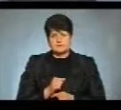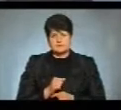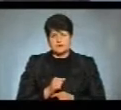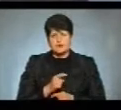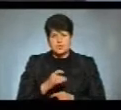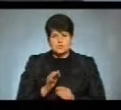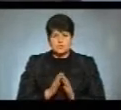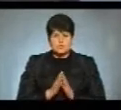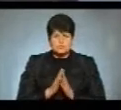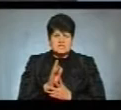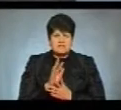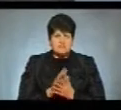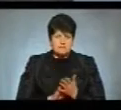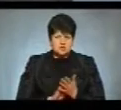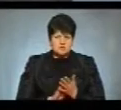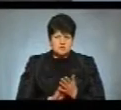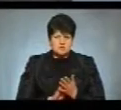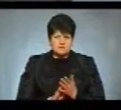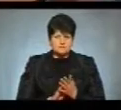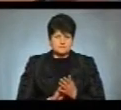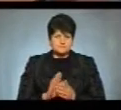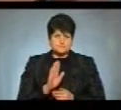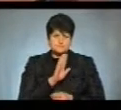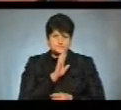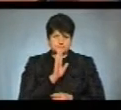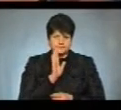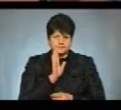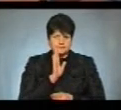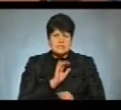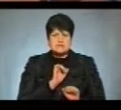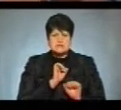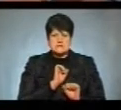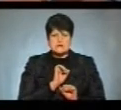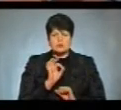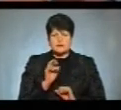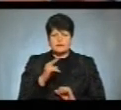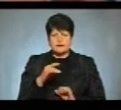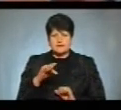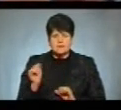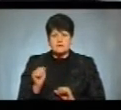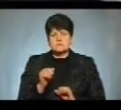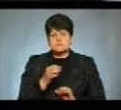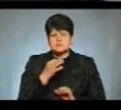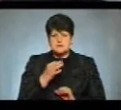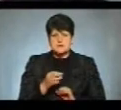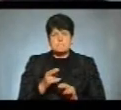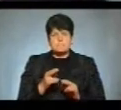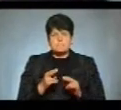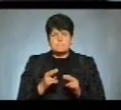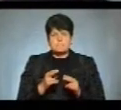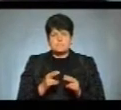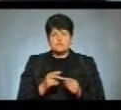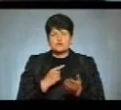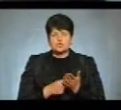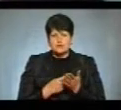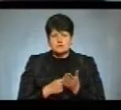Хочу попросити вибачення потерпілого». Захисник Олександра Дегтяра Федір Нужда сказав, беззаперечних доказів